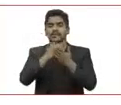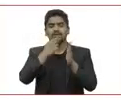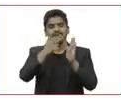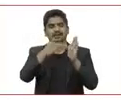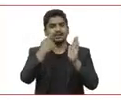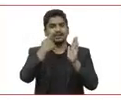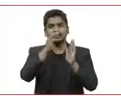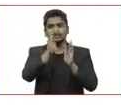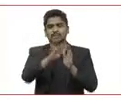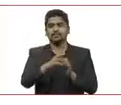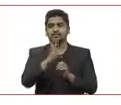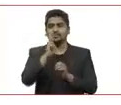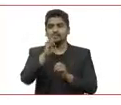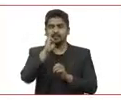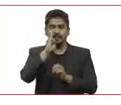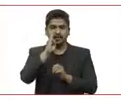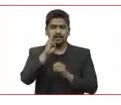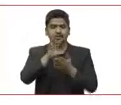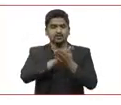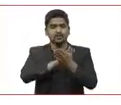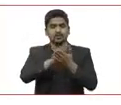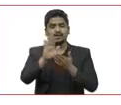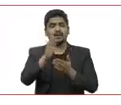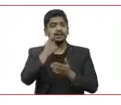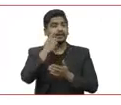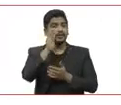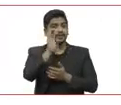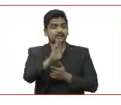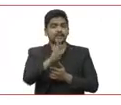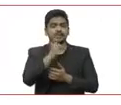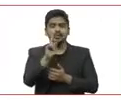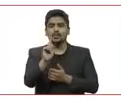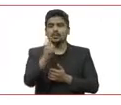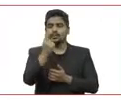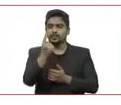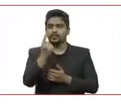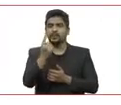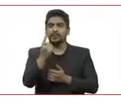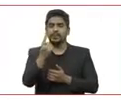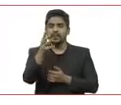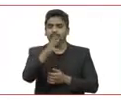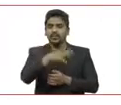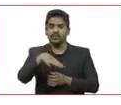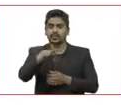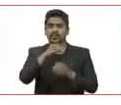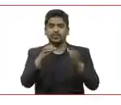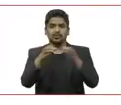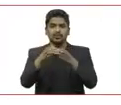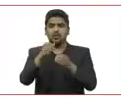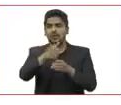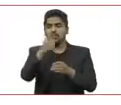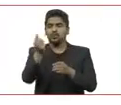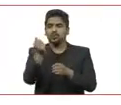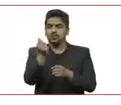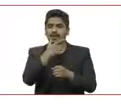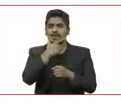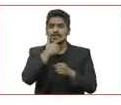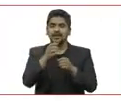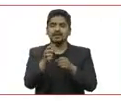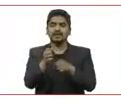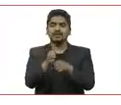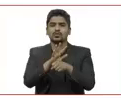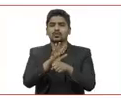ग्राफले देखाउँछ। यसमा हामी के राम्रोसँग देख्छौँ भने पहिलो कुरा, सबै वर्गमा अन्य प्रजातिभन्दा